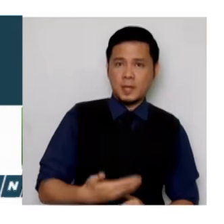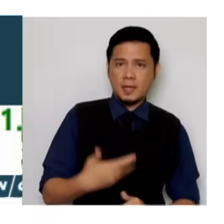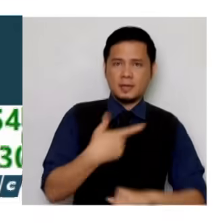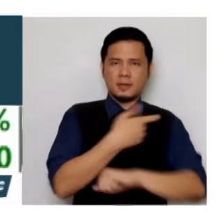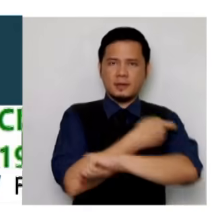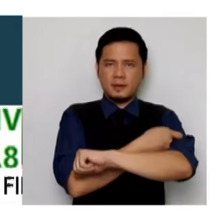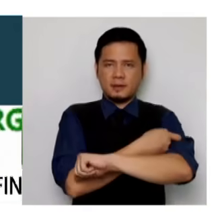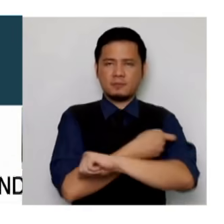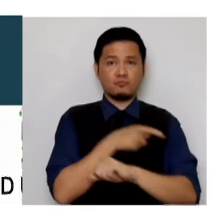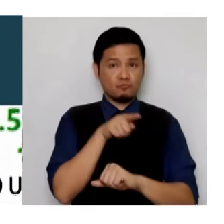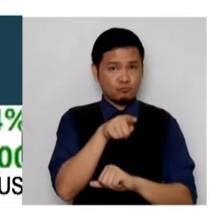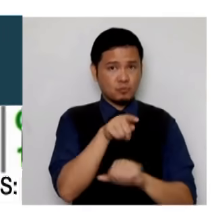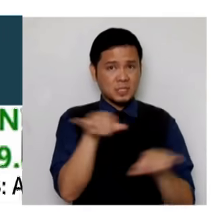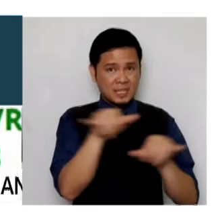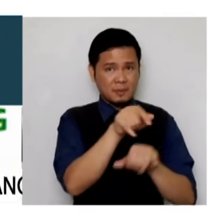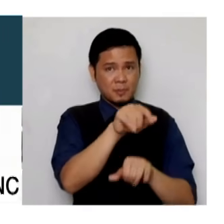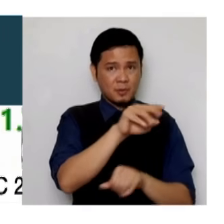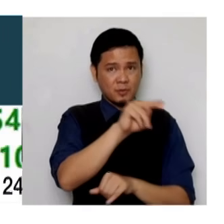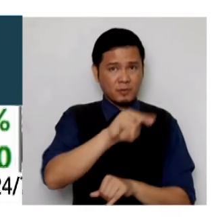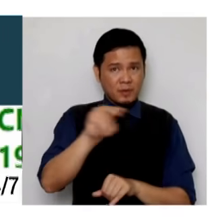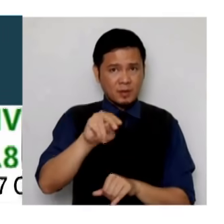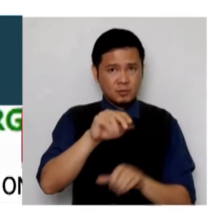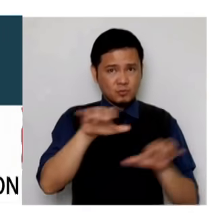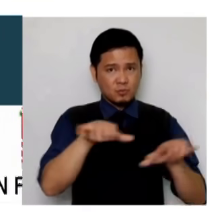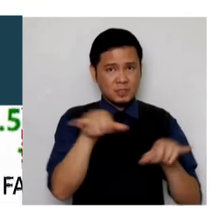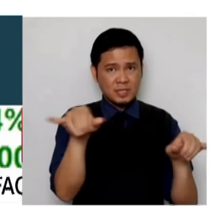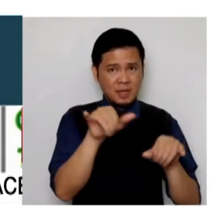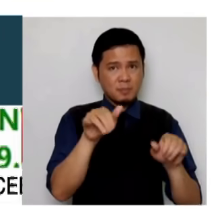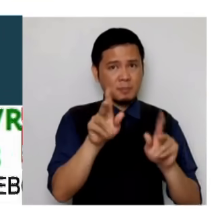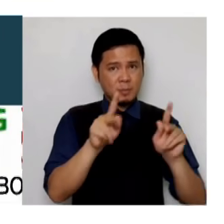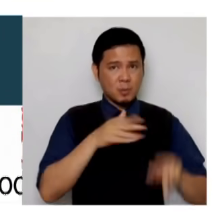vaccinated. Are you going to do that as well in Novotas?